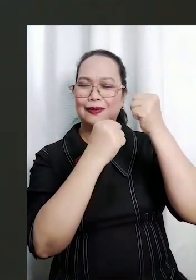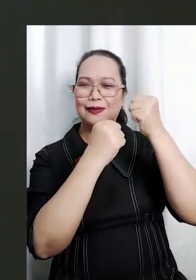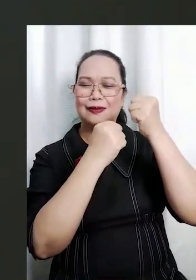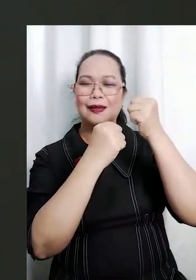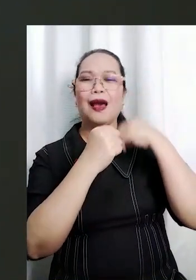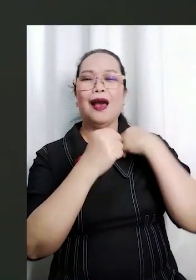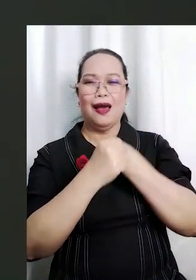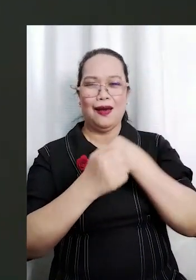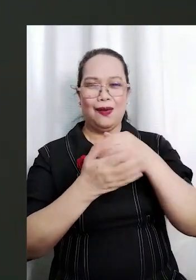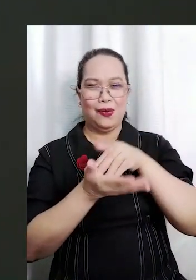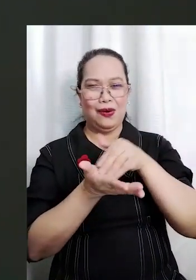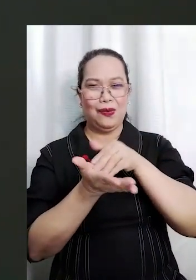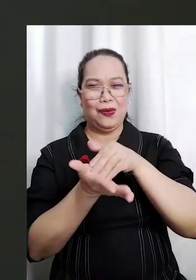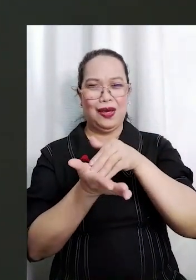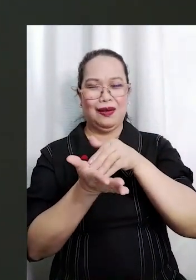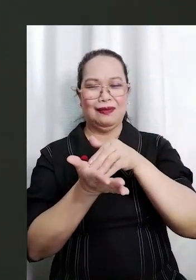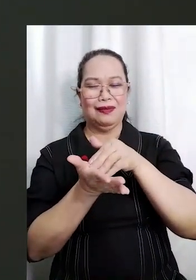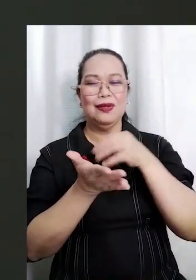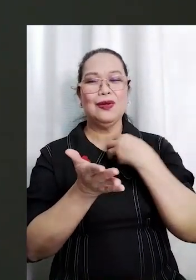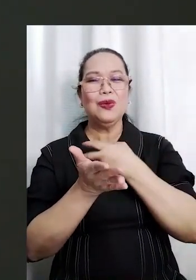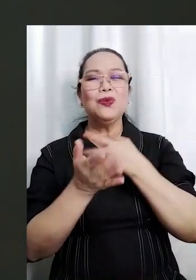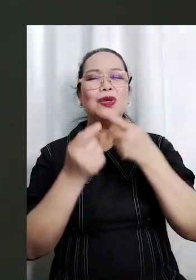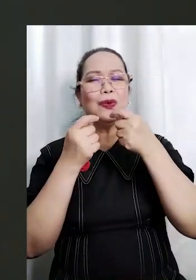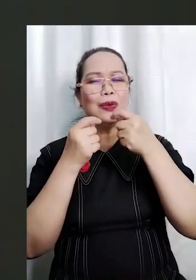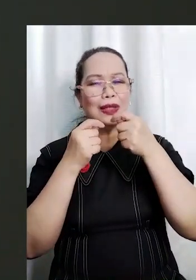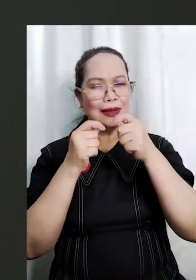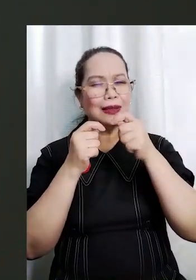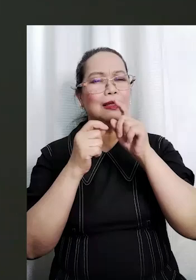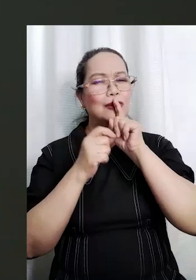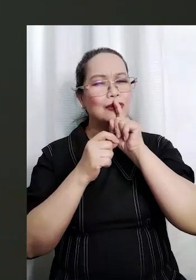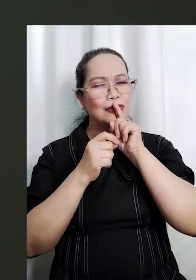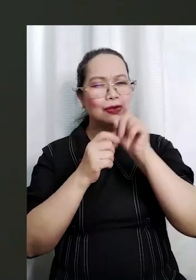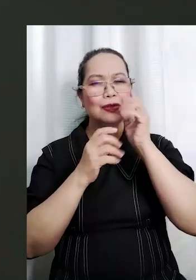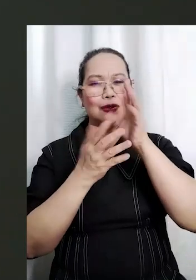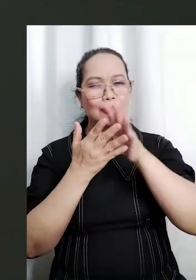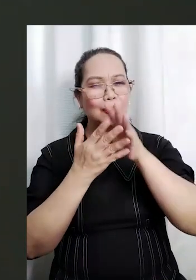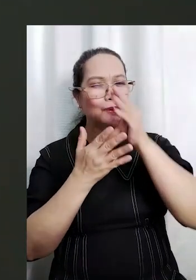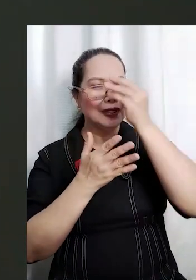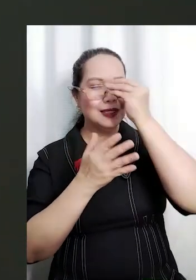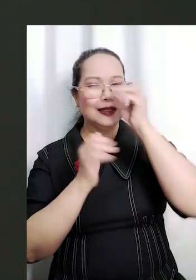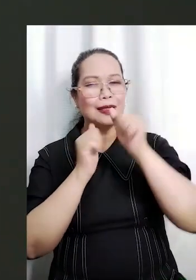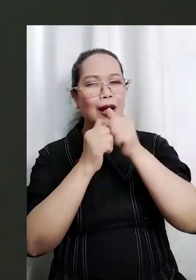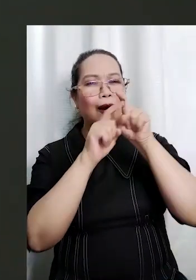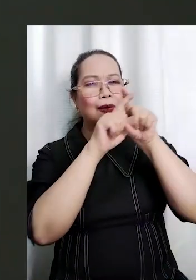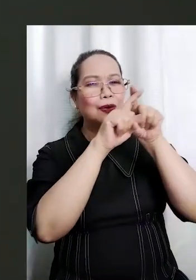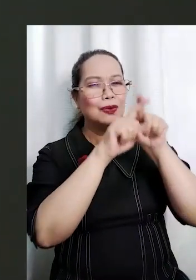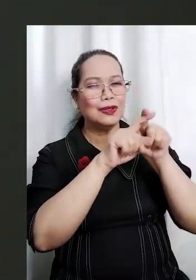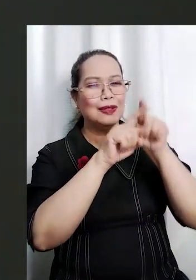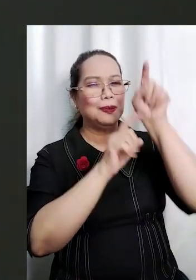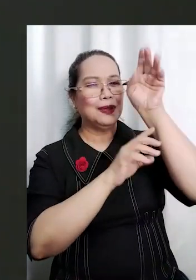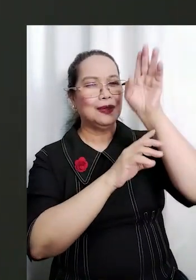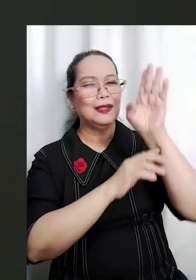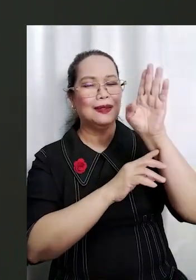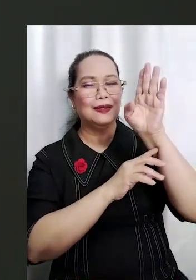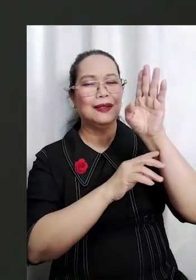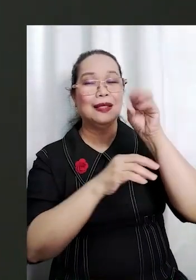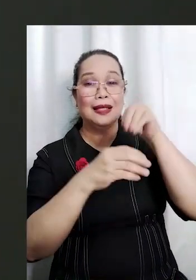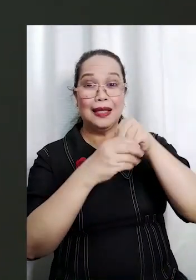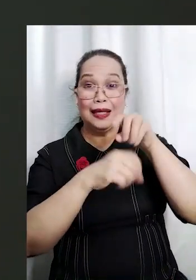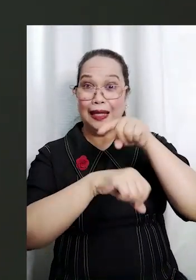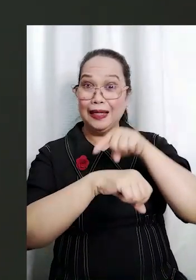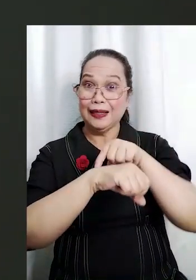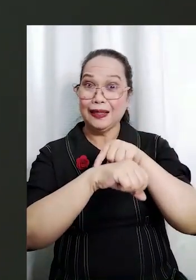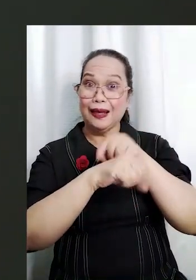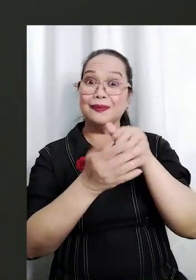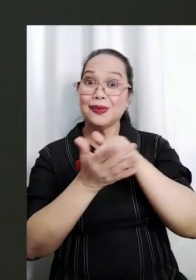in the point of our weakness. Matututunan natin kung paano umasa sa Panginoon sa panahon